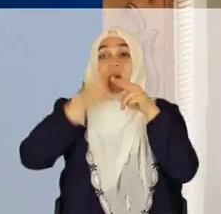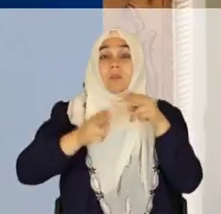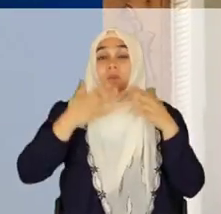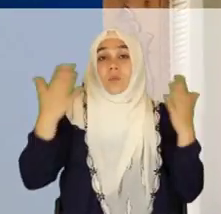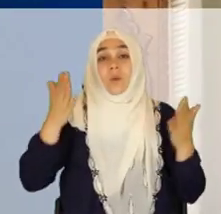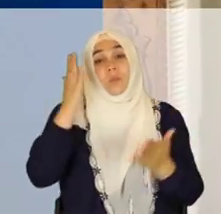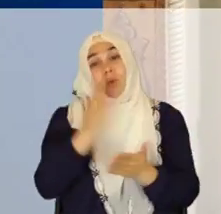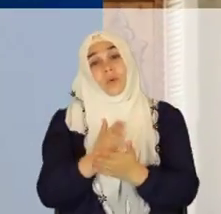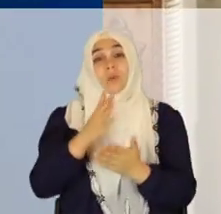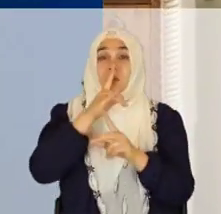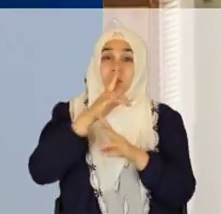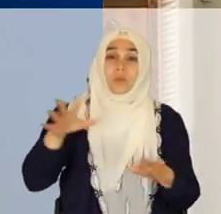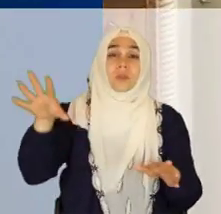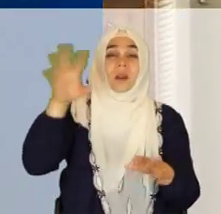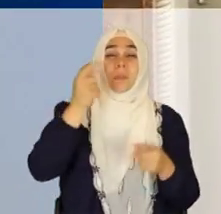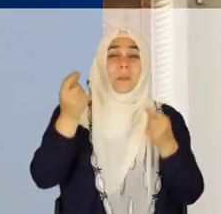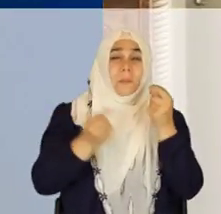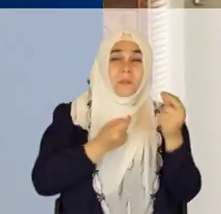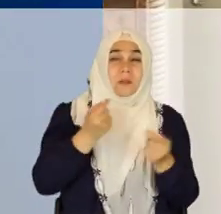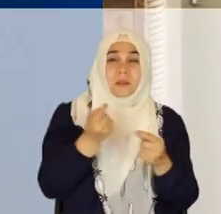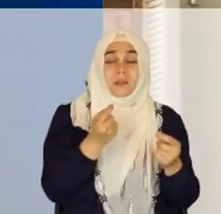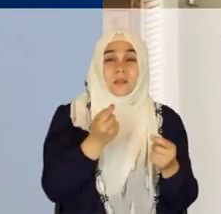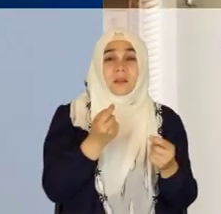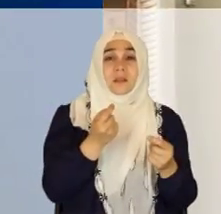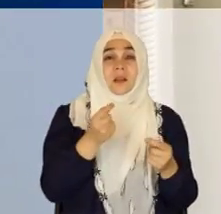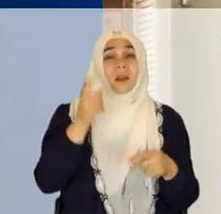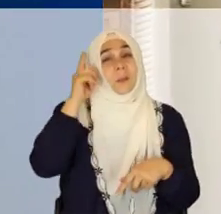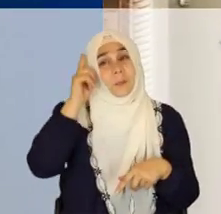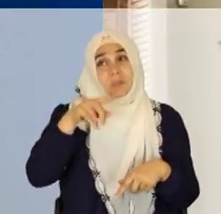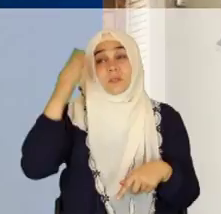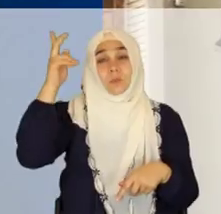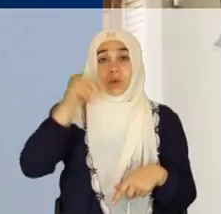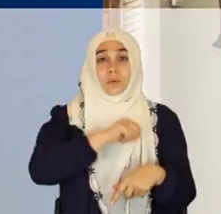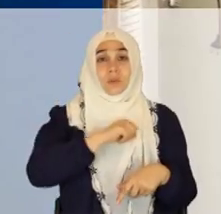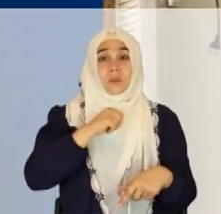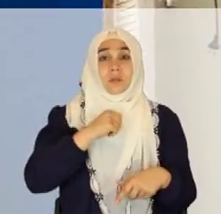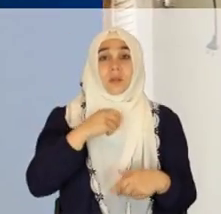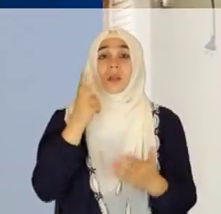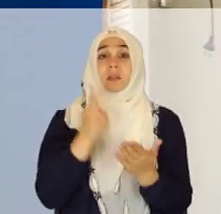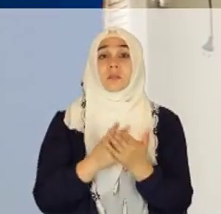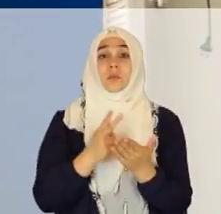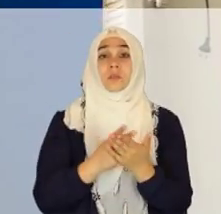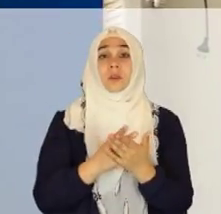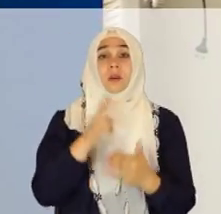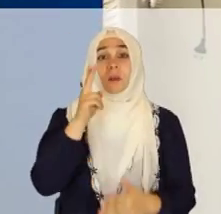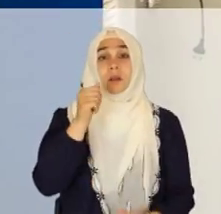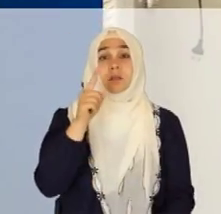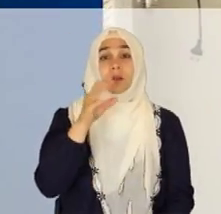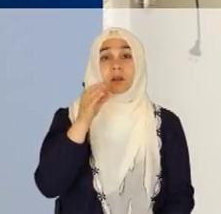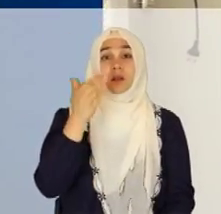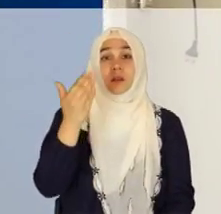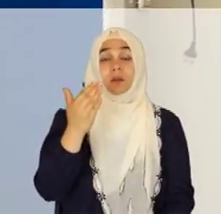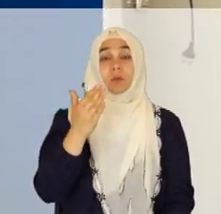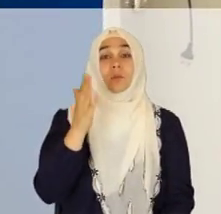Bo'g'anu bo'ladigan hamma mayda-chuyda narsalargacha bilishini isbot qilish qazoi qadar orqali